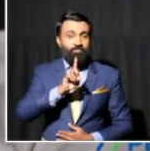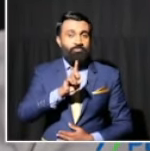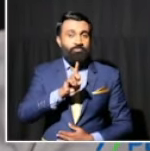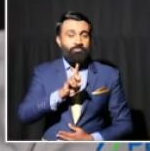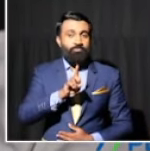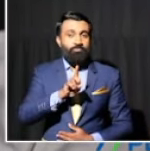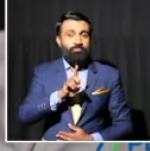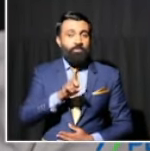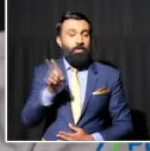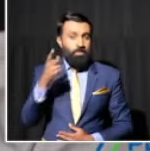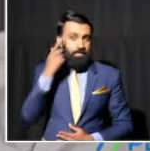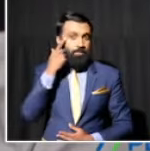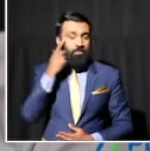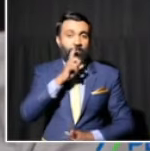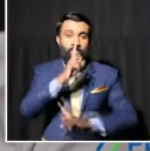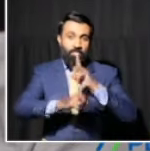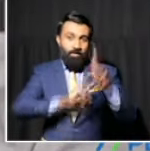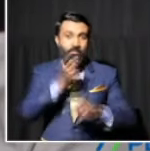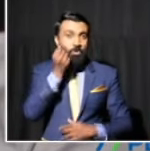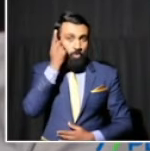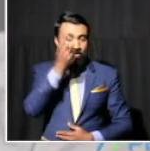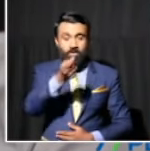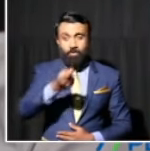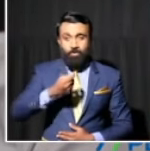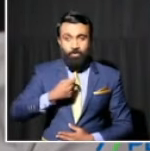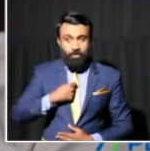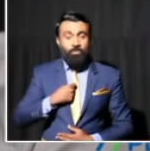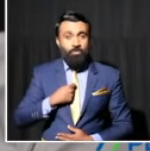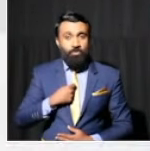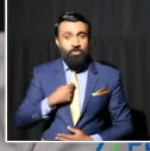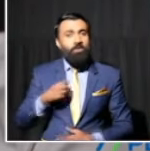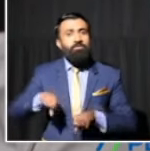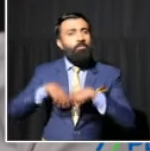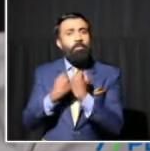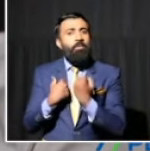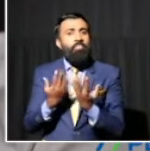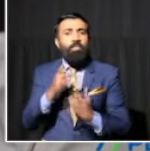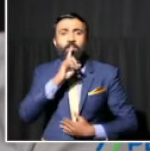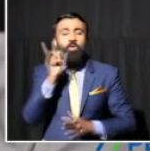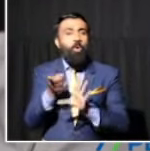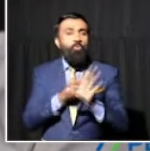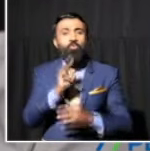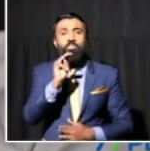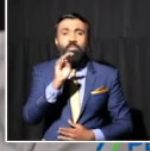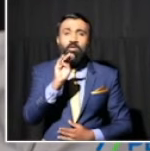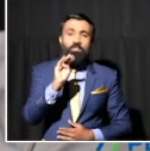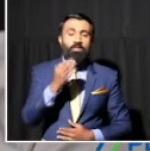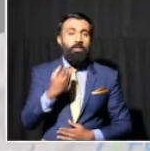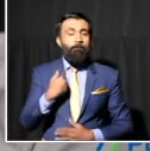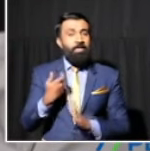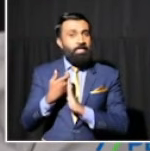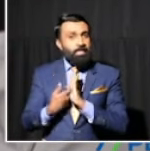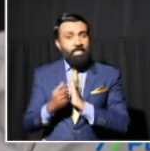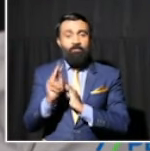එතුමා තමයි මේ ගැන කතා කරලා අපිට යෝජනා කරේ. අනික හුඟක් සමාගම් ඉල්ලන්නේ අවුරුදු 30ක් නැත්තම් 40ක්. අපේ නීතිය තියෙන්නේ